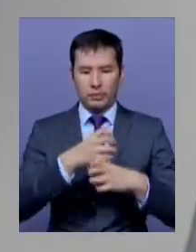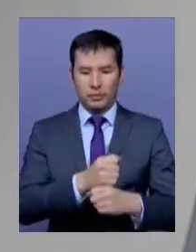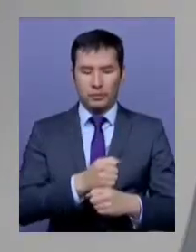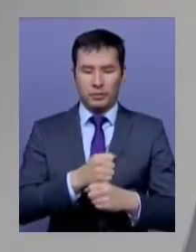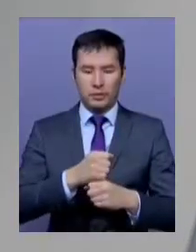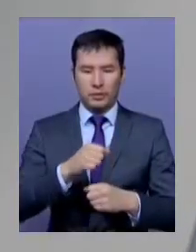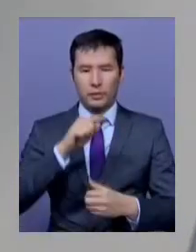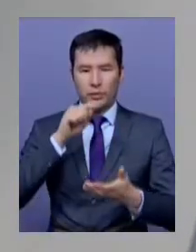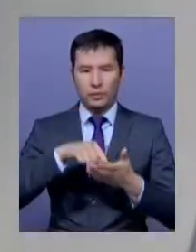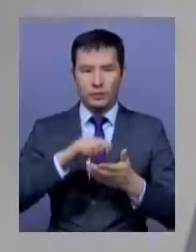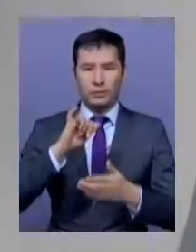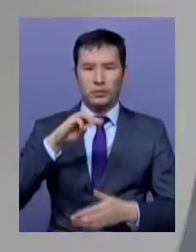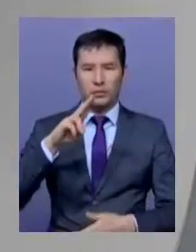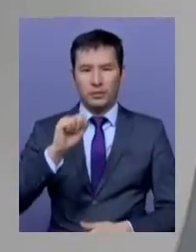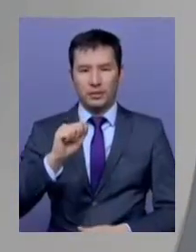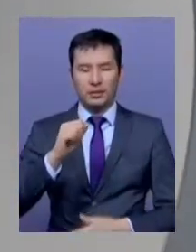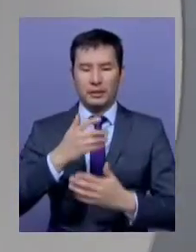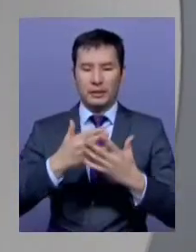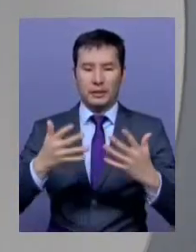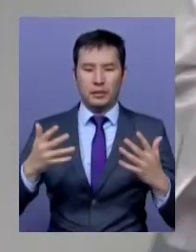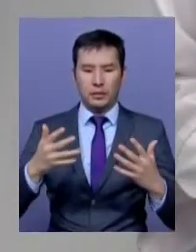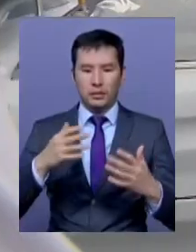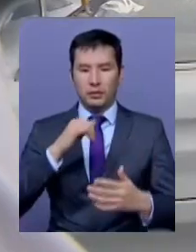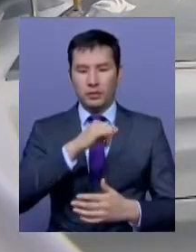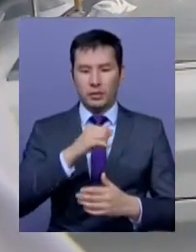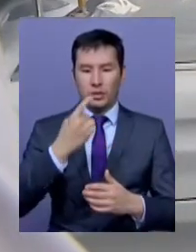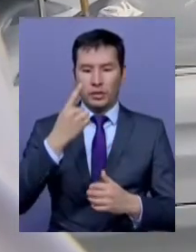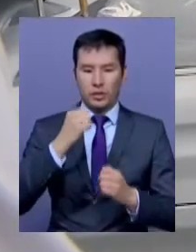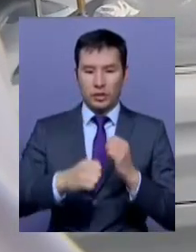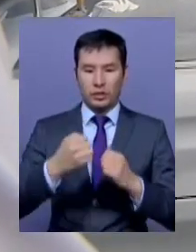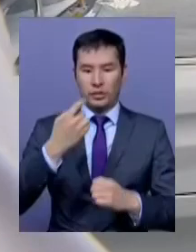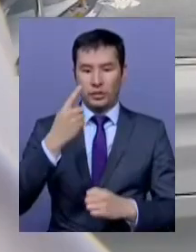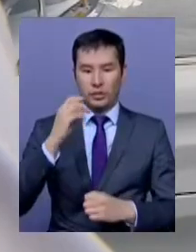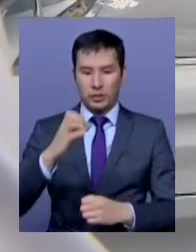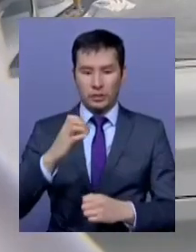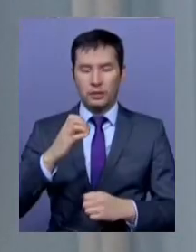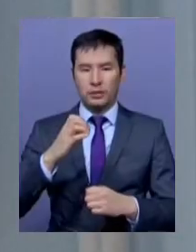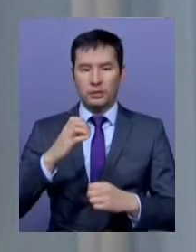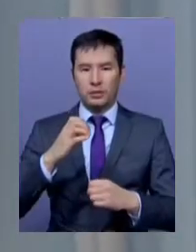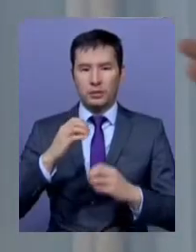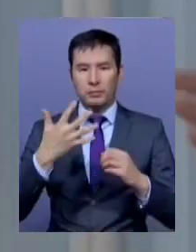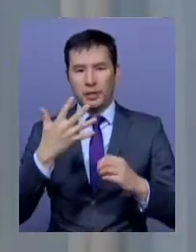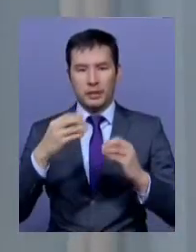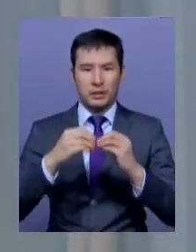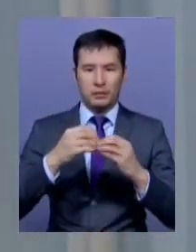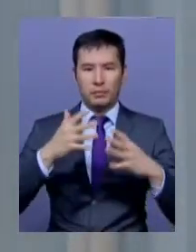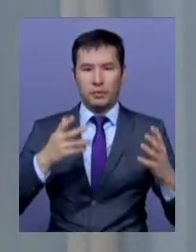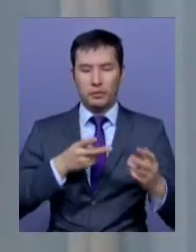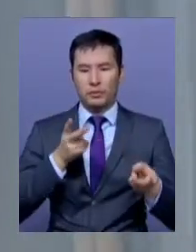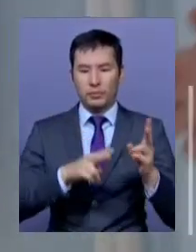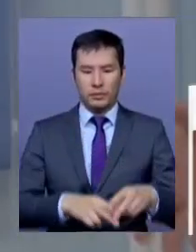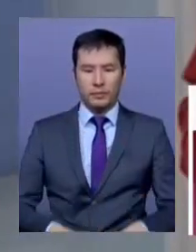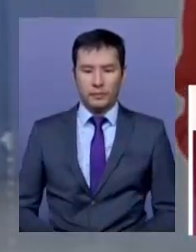пациенттерді қабылдап, дер кезінде нақты диагноз қоюға баса назар аударып отыр. Ол үшін бөлек кіреберіс жасалған. Жедел жәрдеммен келіп